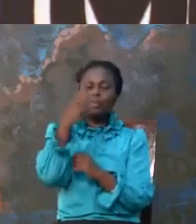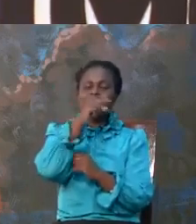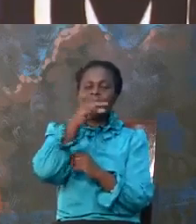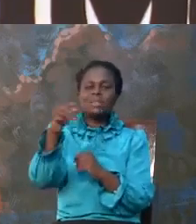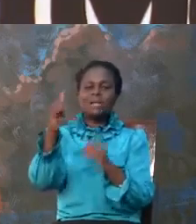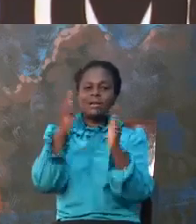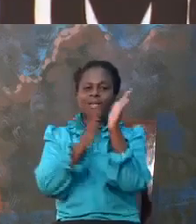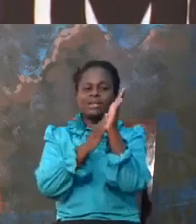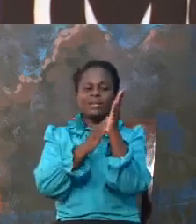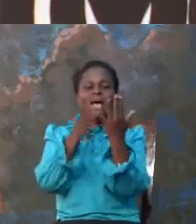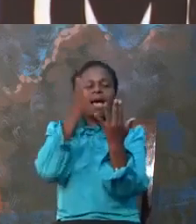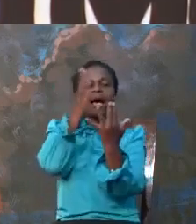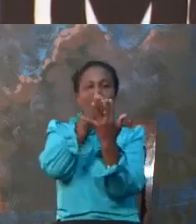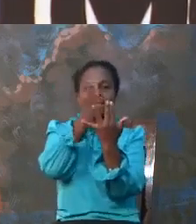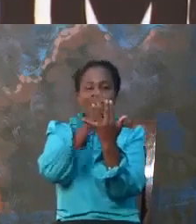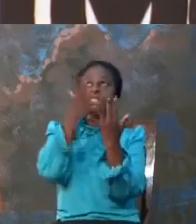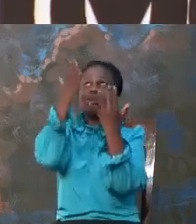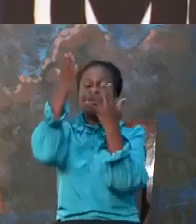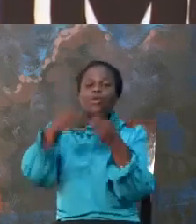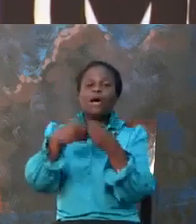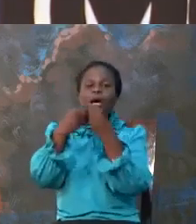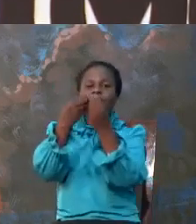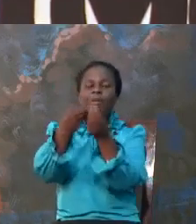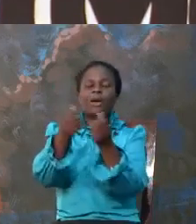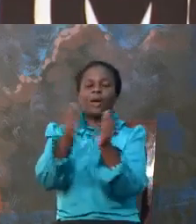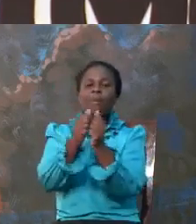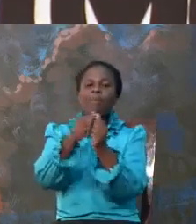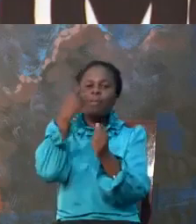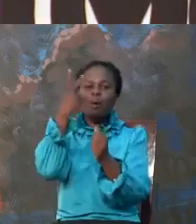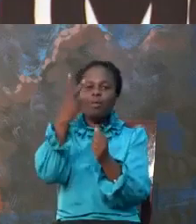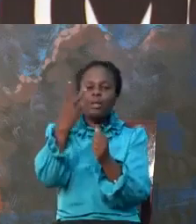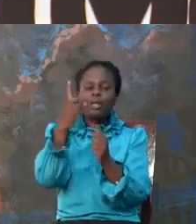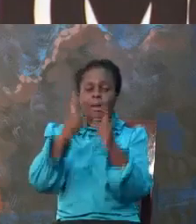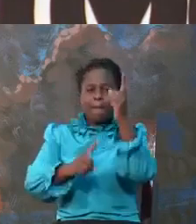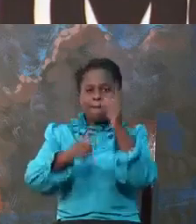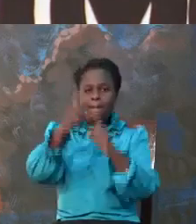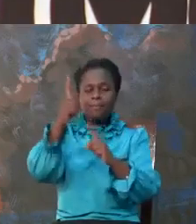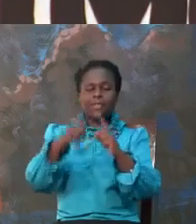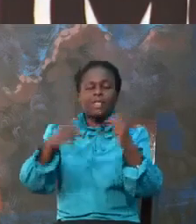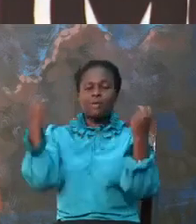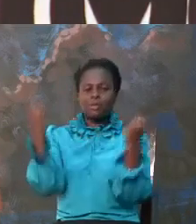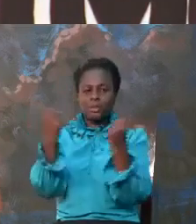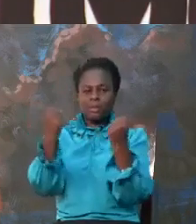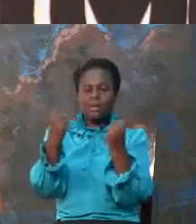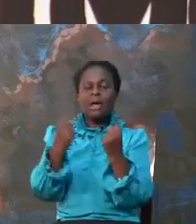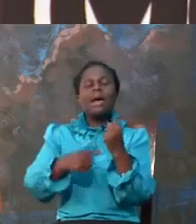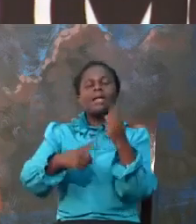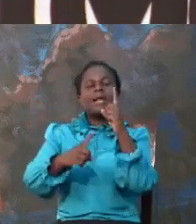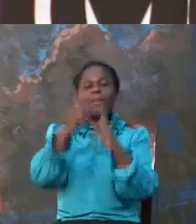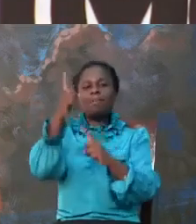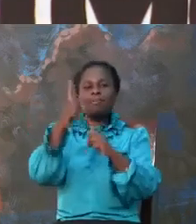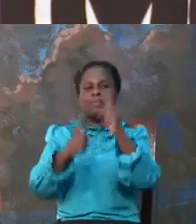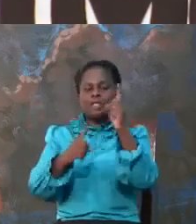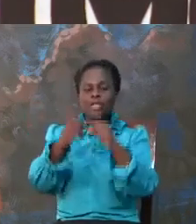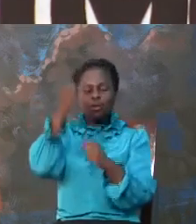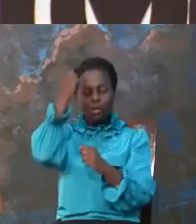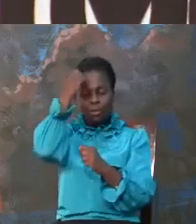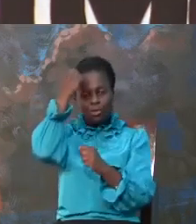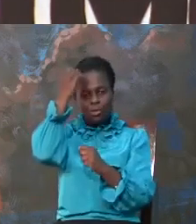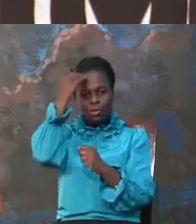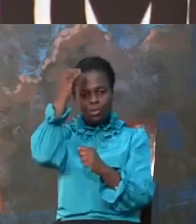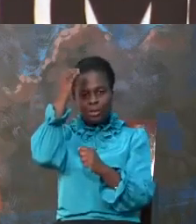katikati Mungu aliweka vitu viwili. Aliweka mti wa uzima na mti wa ujuzi wa mema na mabaya. In the midst,